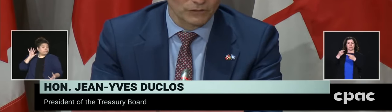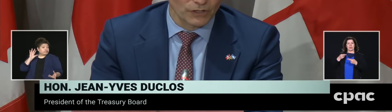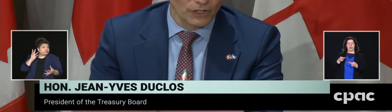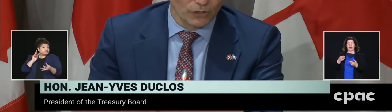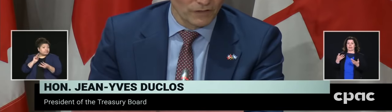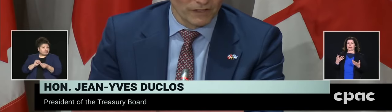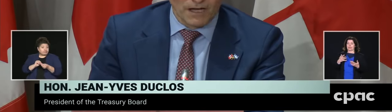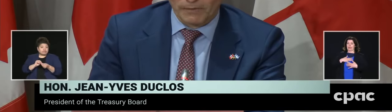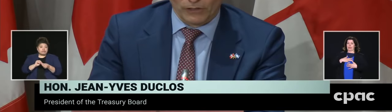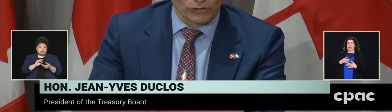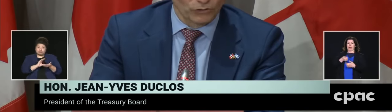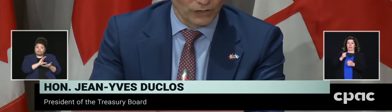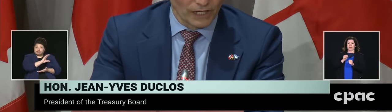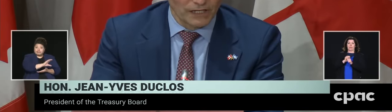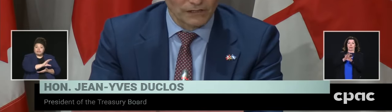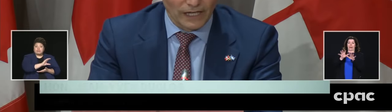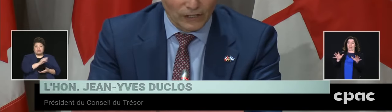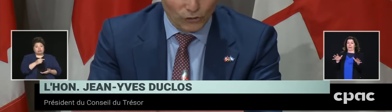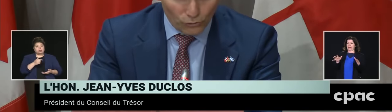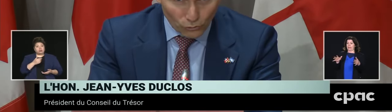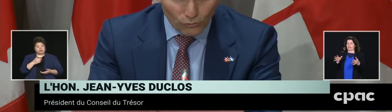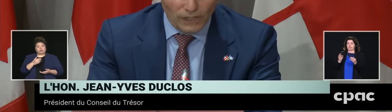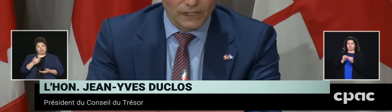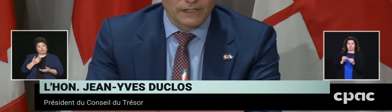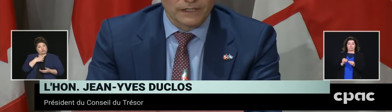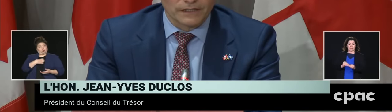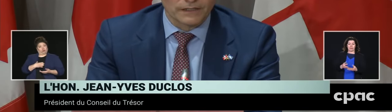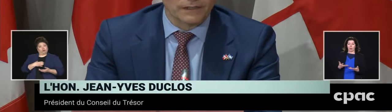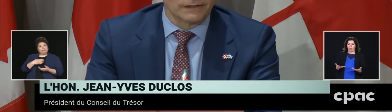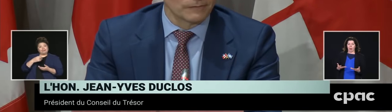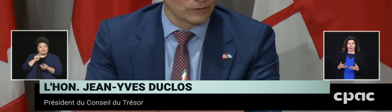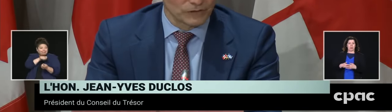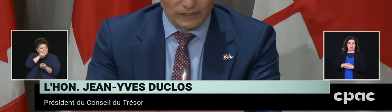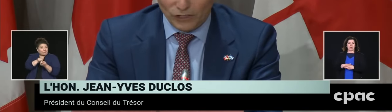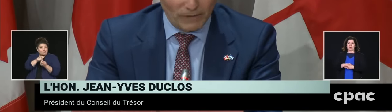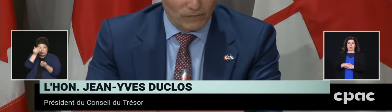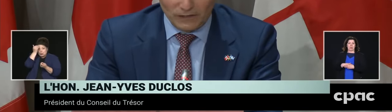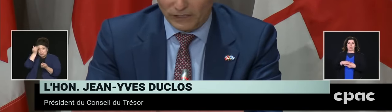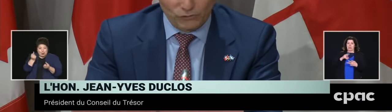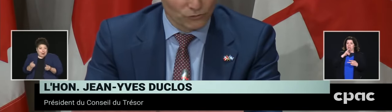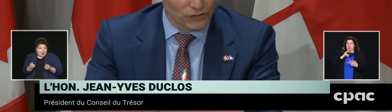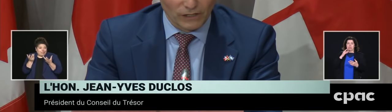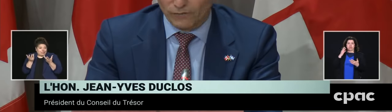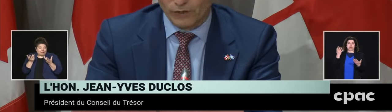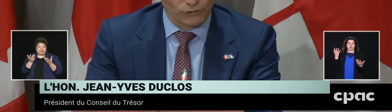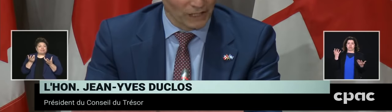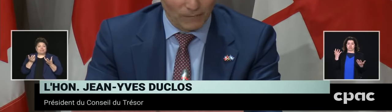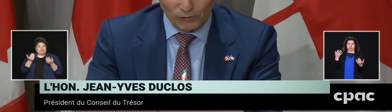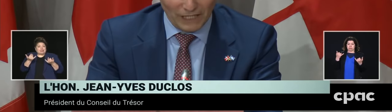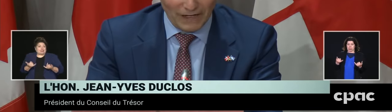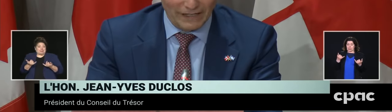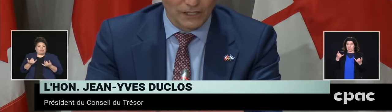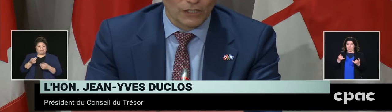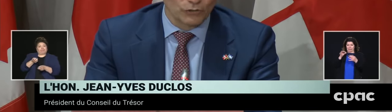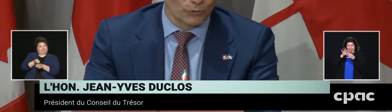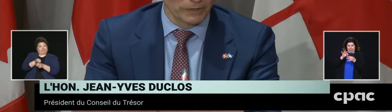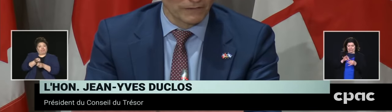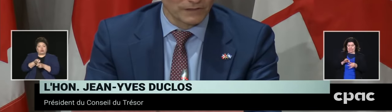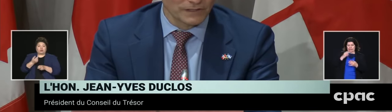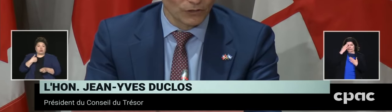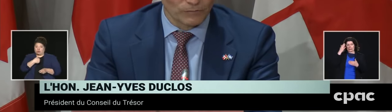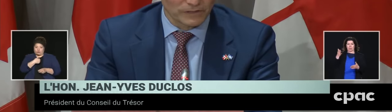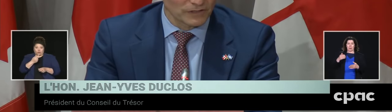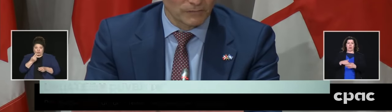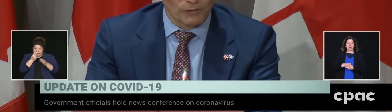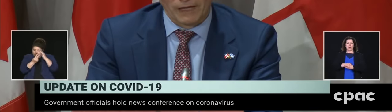moment parce qu'on est vraiment en période de grande inconnue. Et le directeur parlementaire du budget a fait un très bon travail de